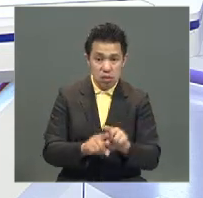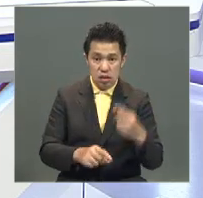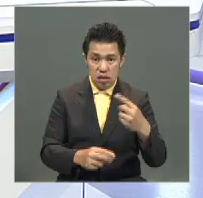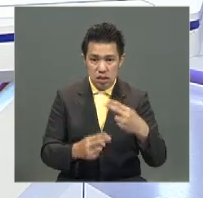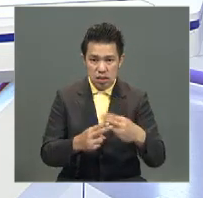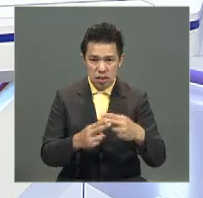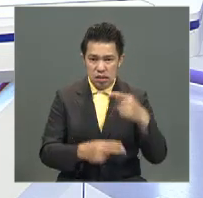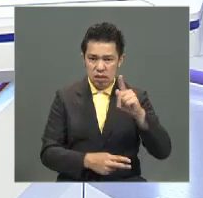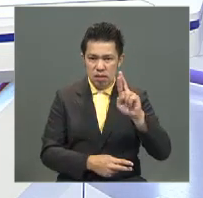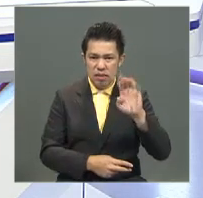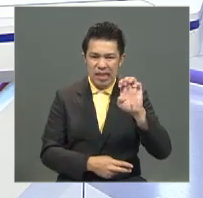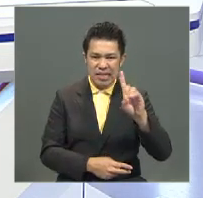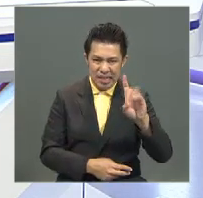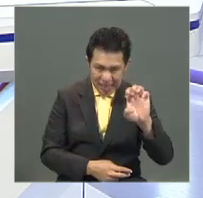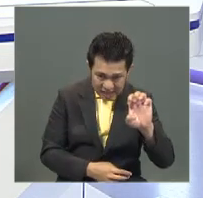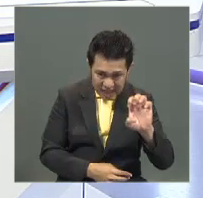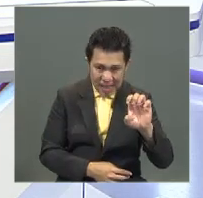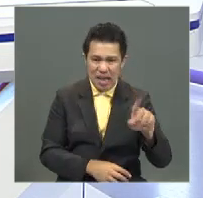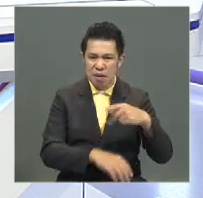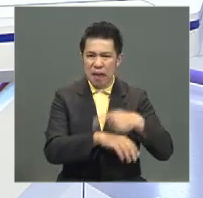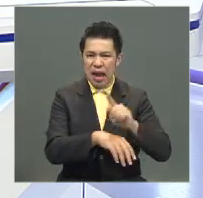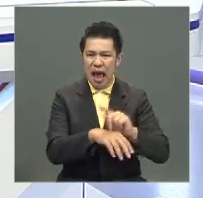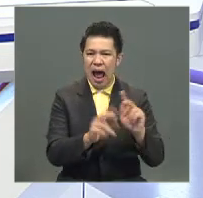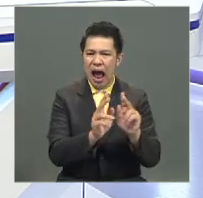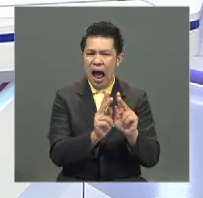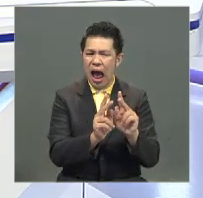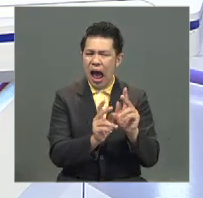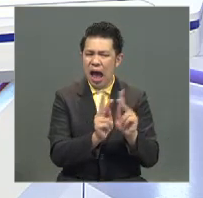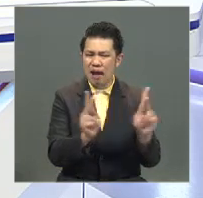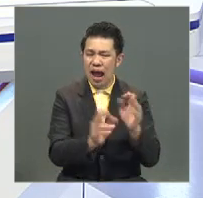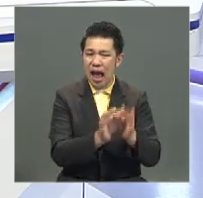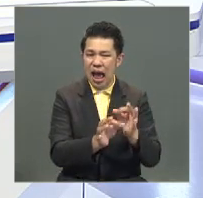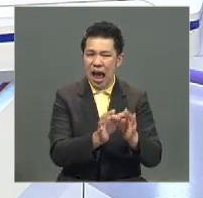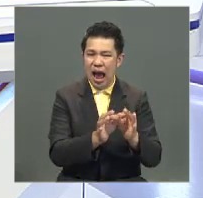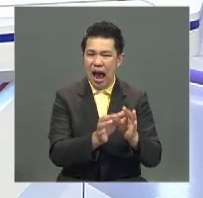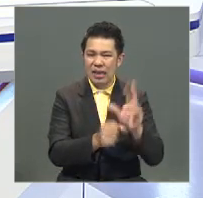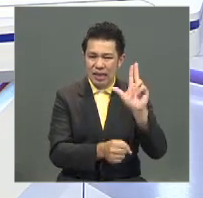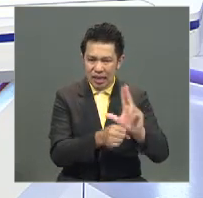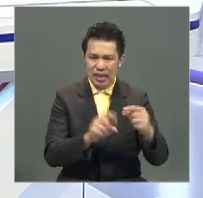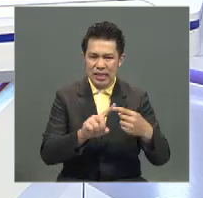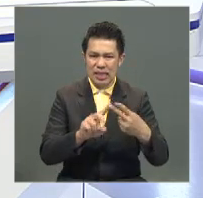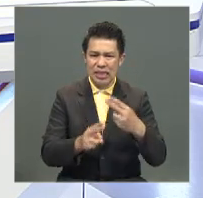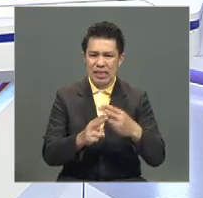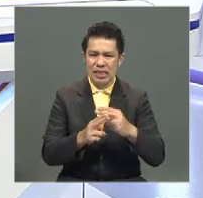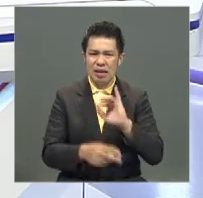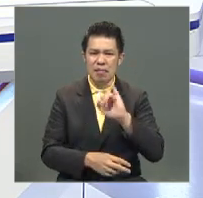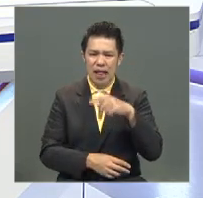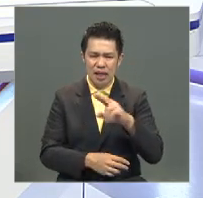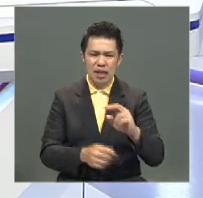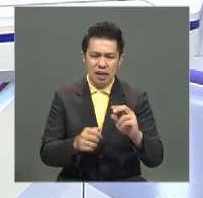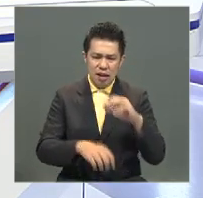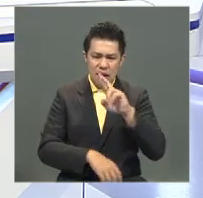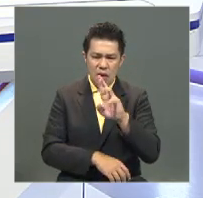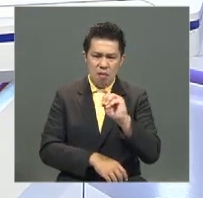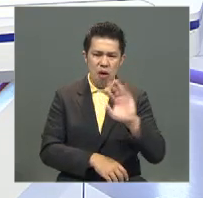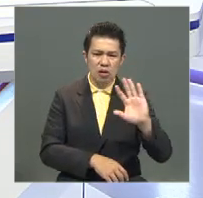ป็นคุณปรีดีดาวฉายเนี่ยครับประธานกรรมการของธนาคารกสิกรไทยคุณไพรินทร์ชูโชติถาวรท่านนี้เคยเป็นรัฐมนตรีช่วยคมนาคม